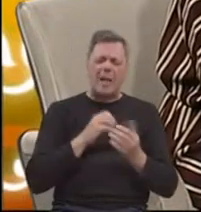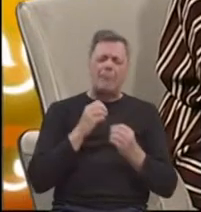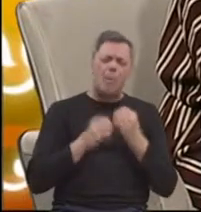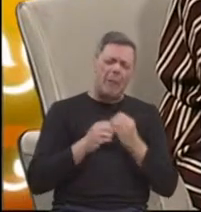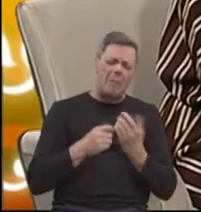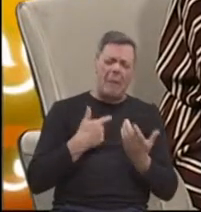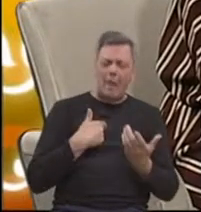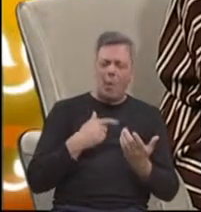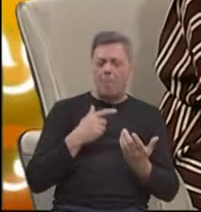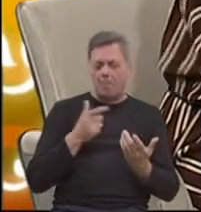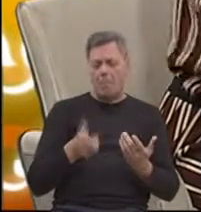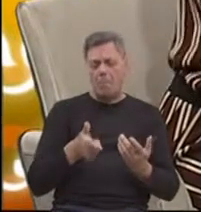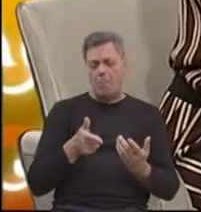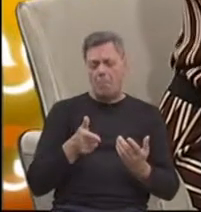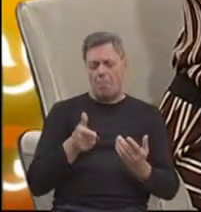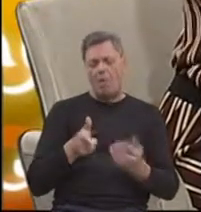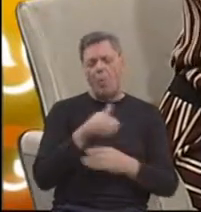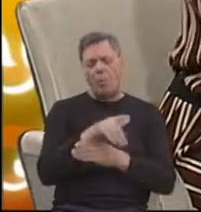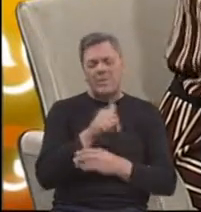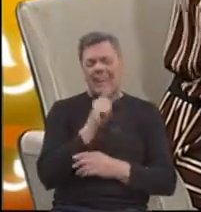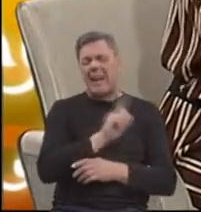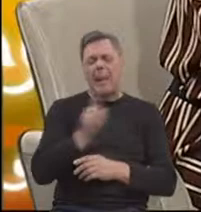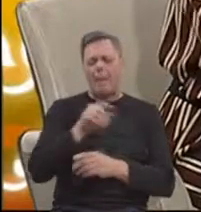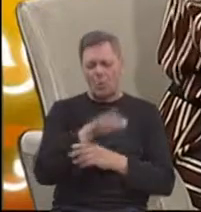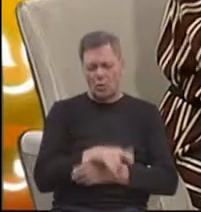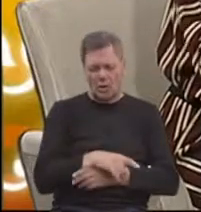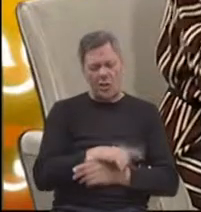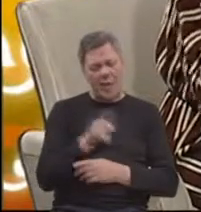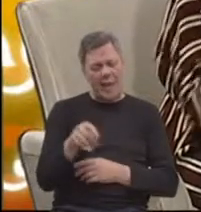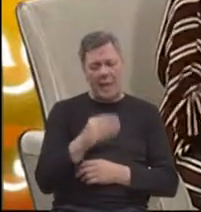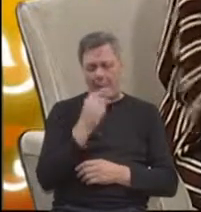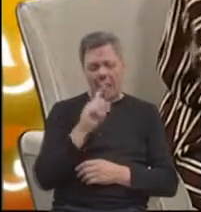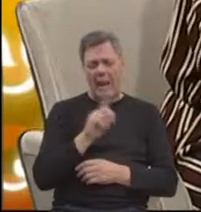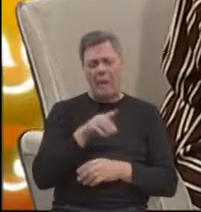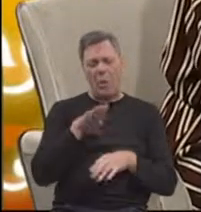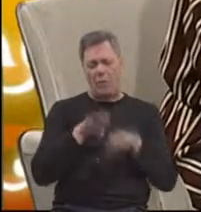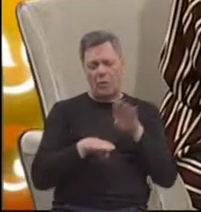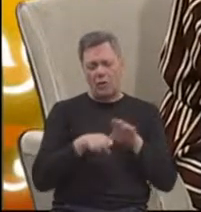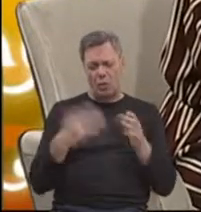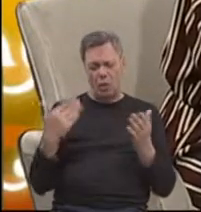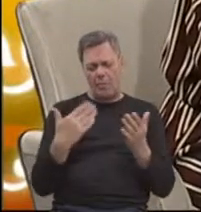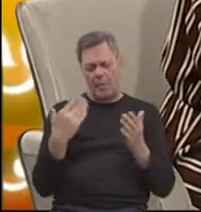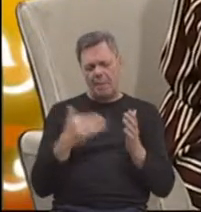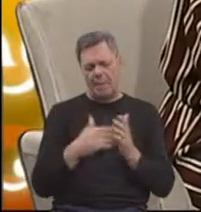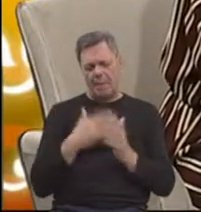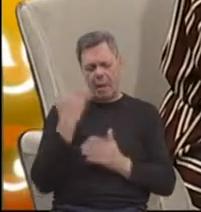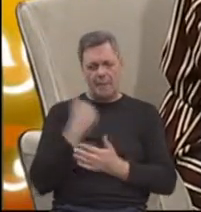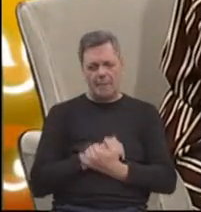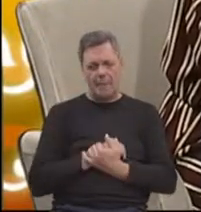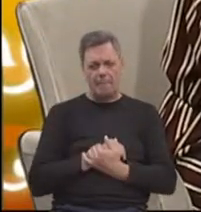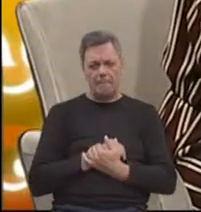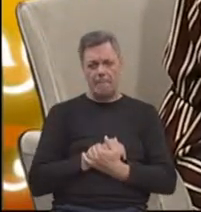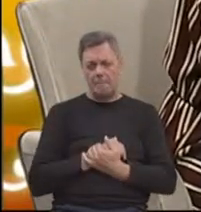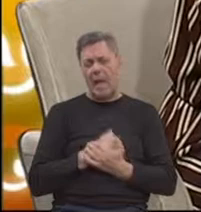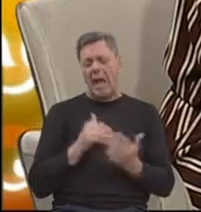koje možda i dijelom možemo, na koje dijelom ne možemo utjecati, do tad nam još uvijek prehrana nije u onoj ravnoteži koja bi trebala biti. Da. A sve što trebamo je